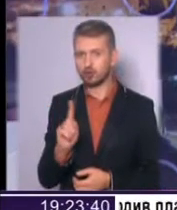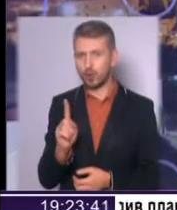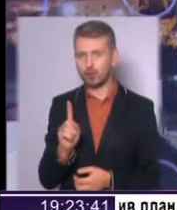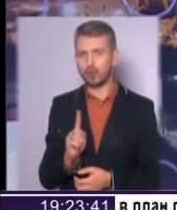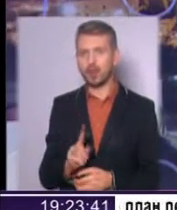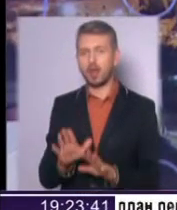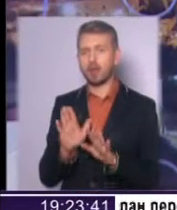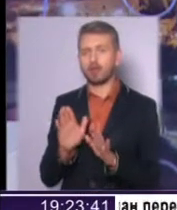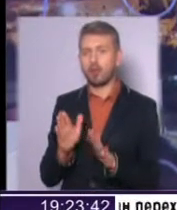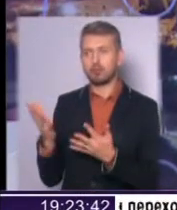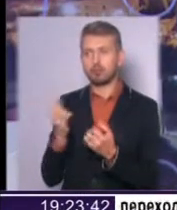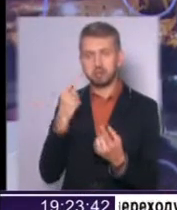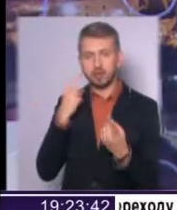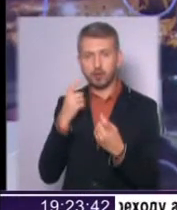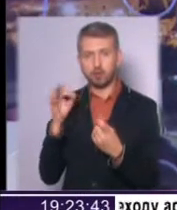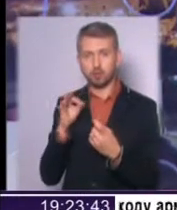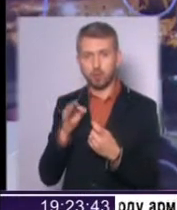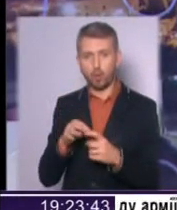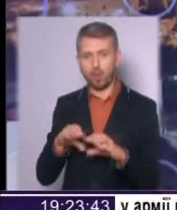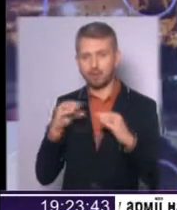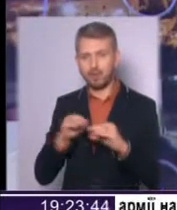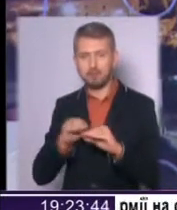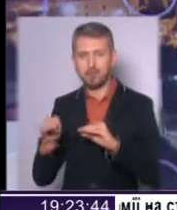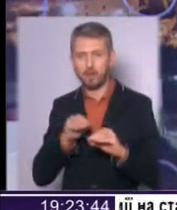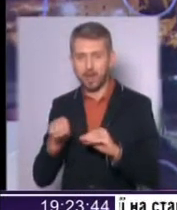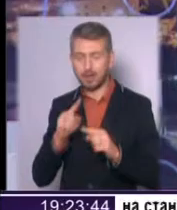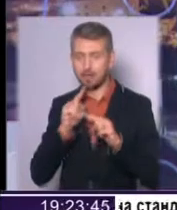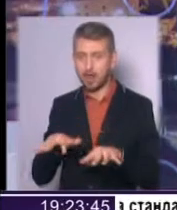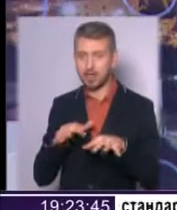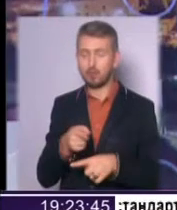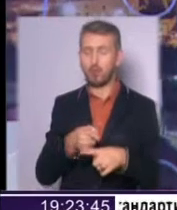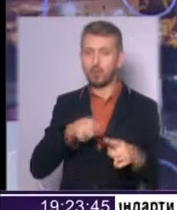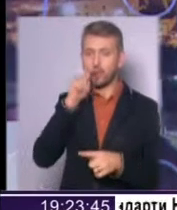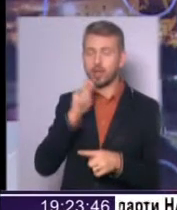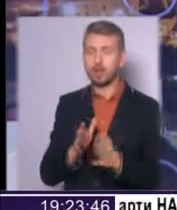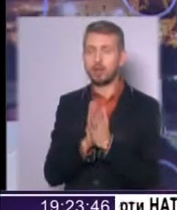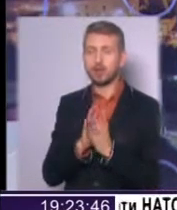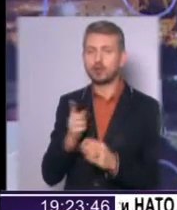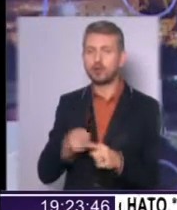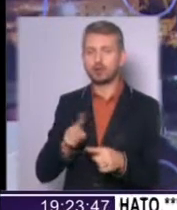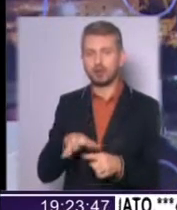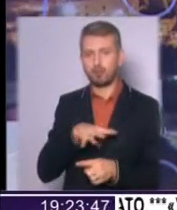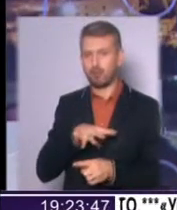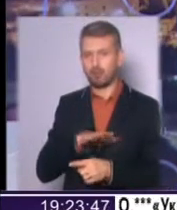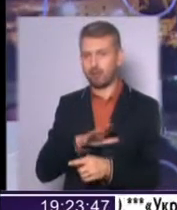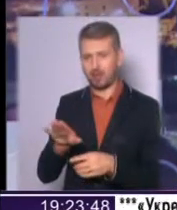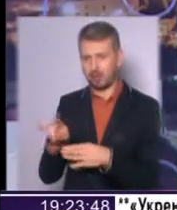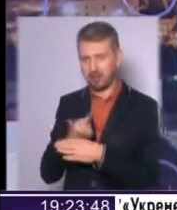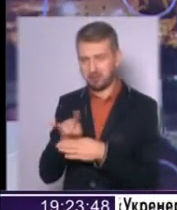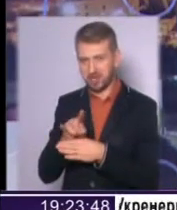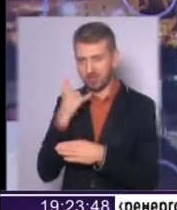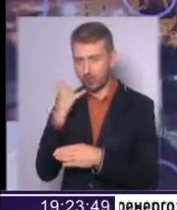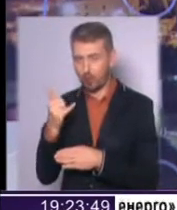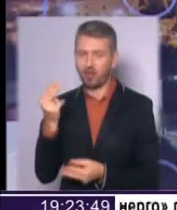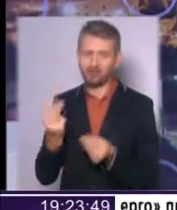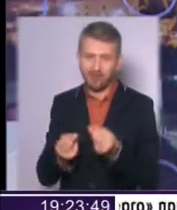він уже починає свою роботу. Будь ласка, телефонуйте, маємо трохи більше, як півгодини, для того, щоб вас почути. Михайле, якщо дозволите, я почну